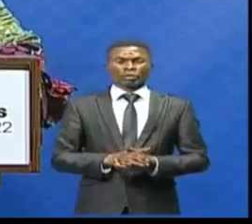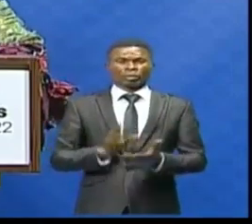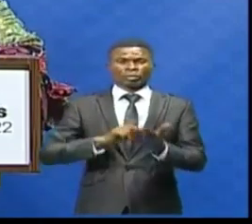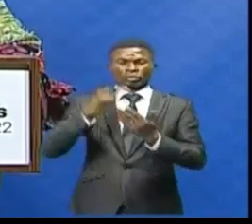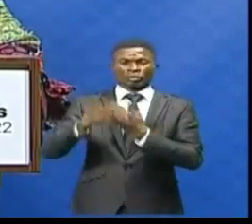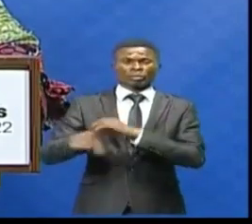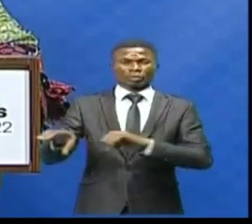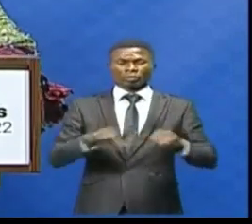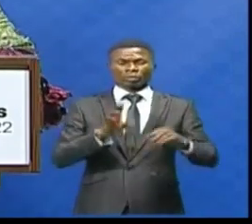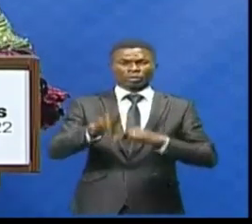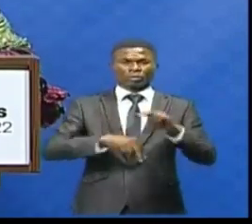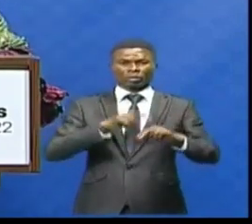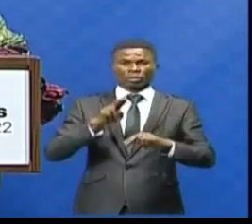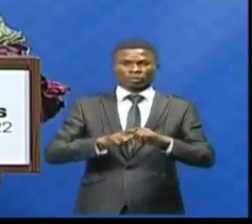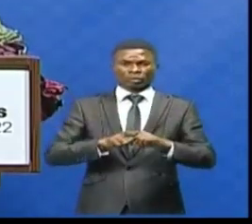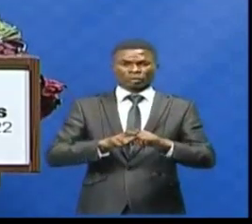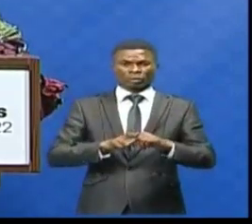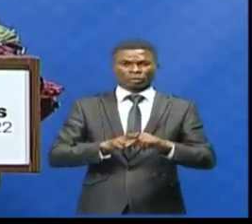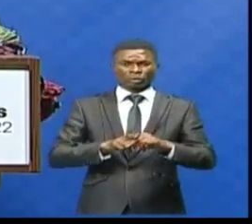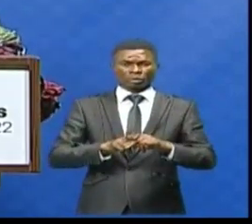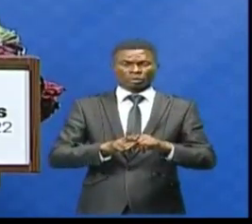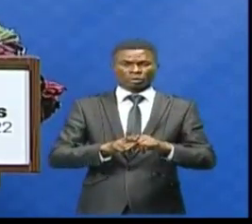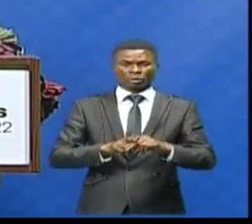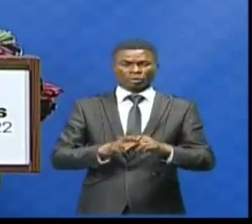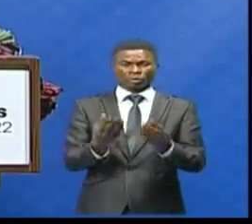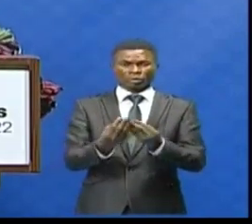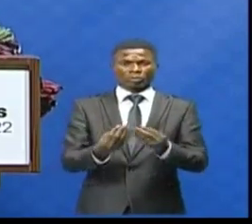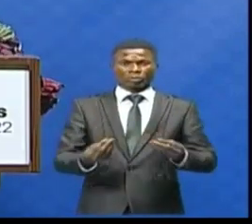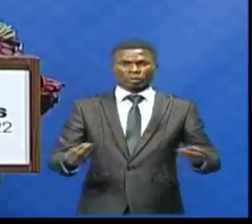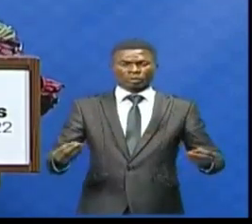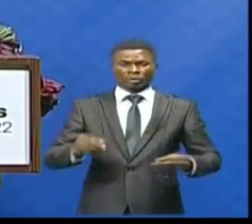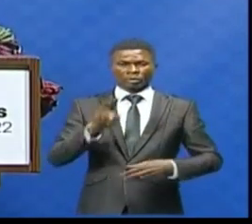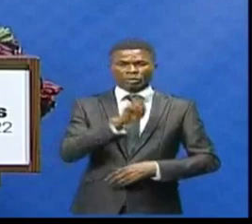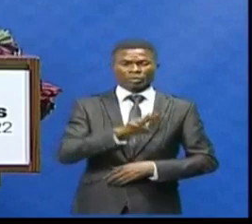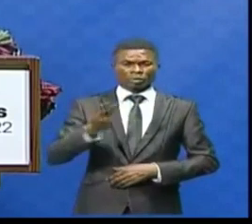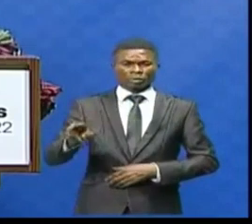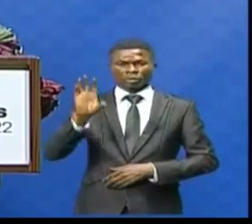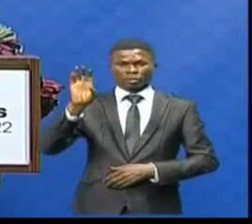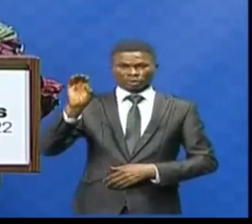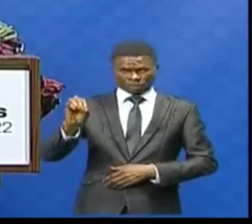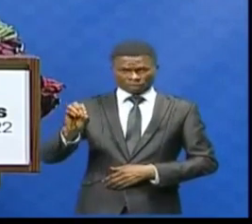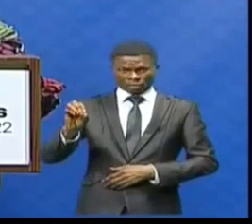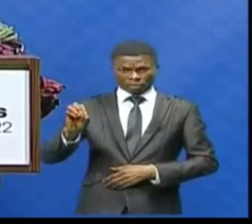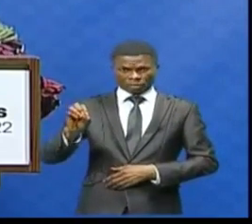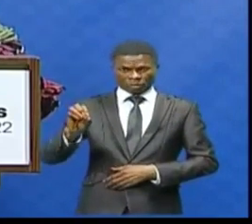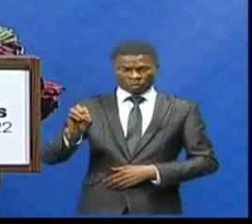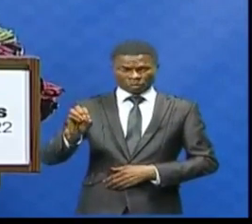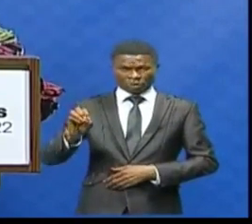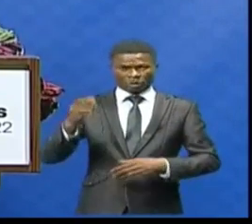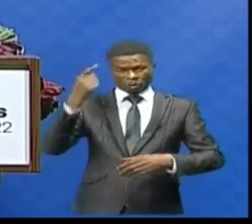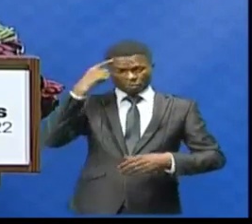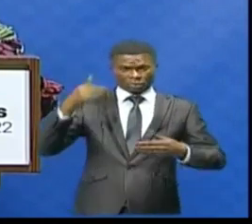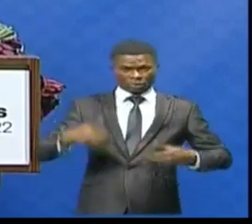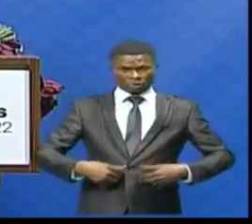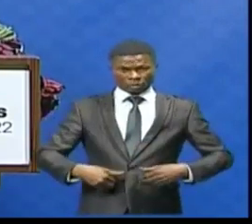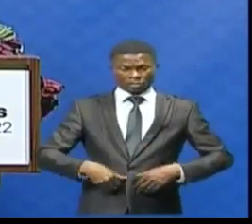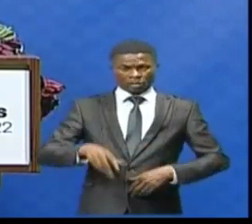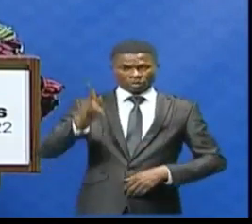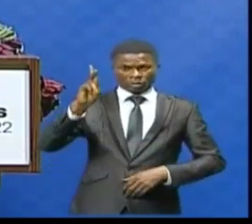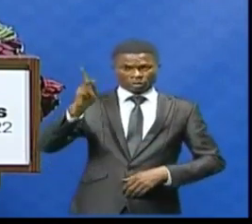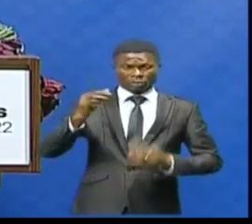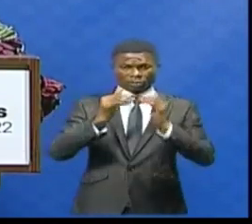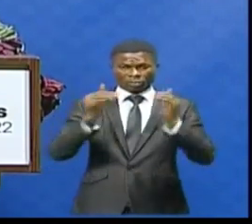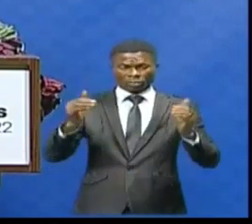plan d'action nationale de la résolution 22-50 sur la genèse P et